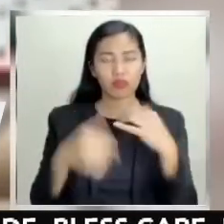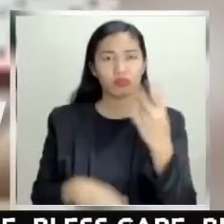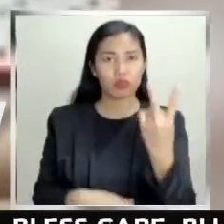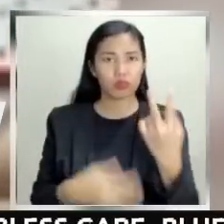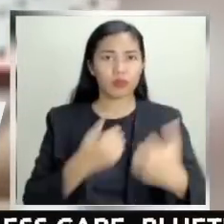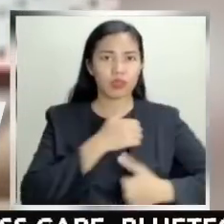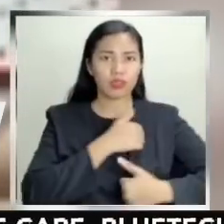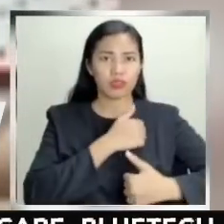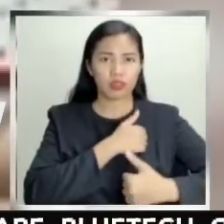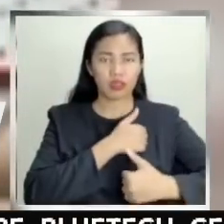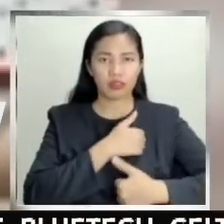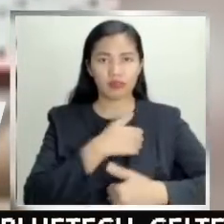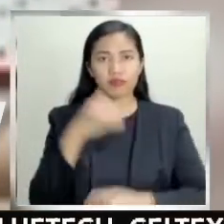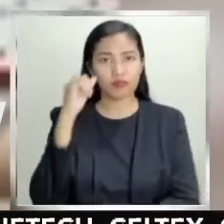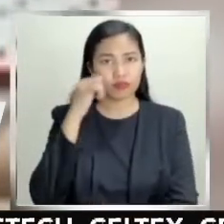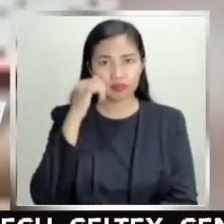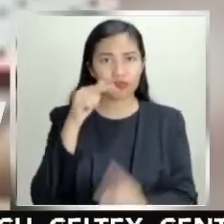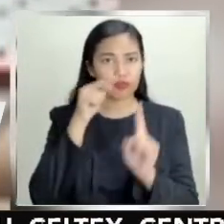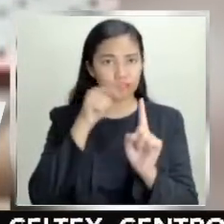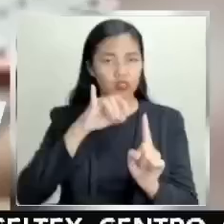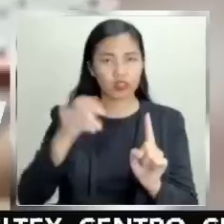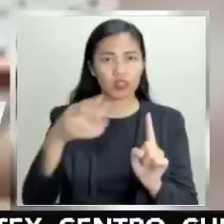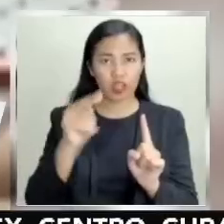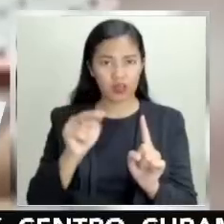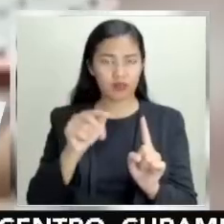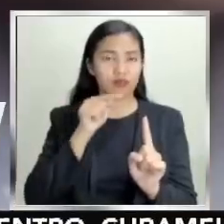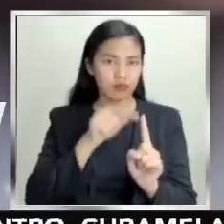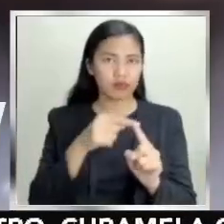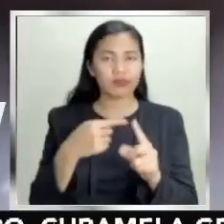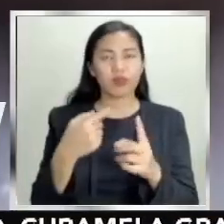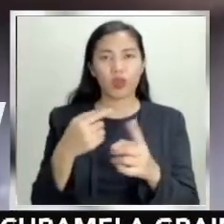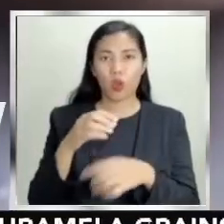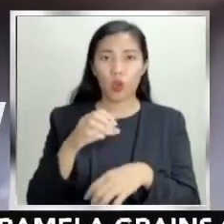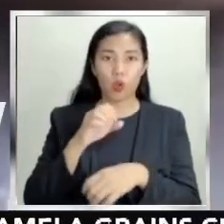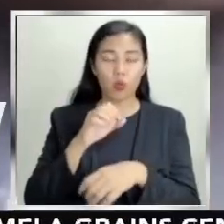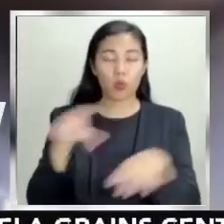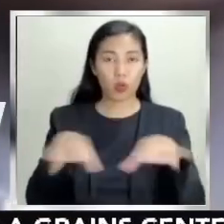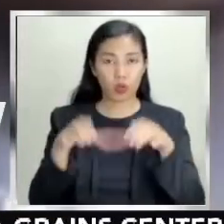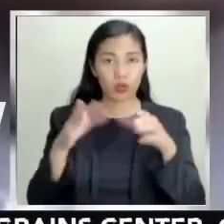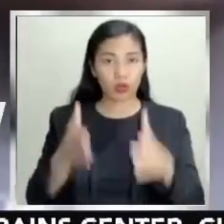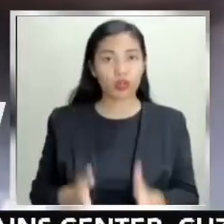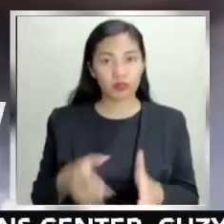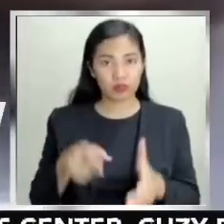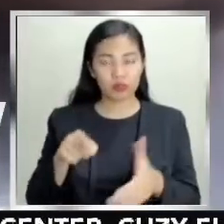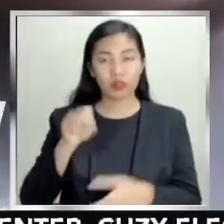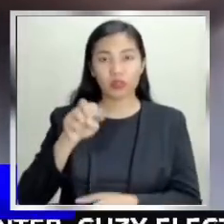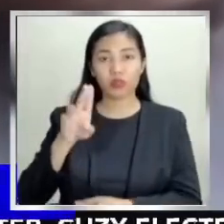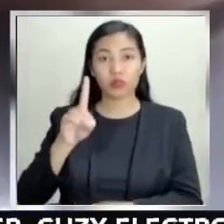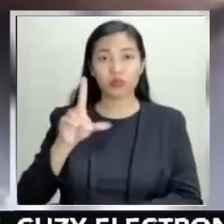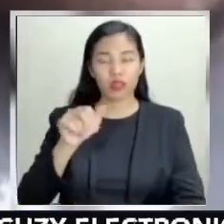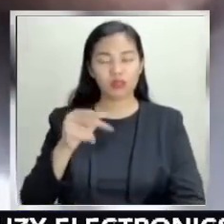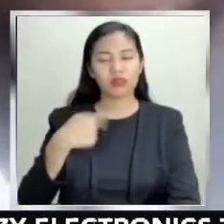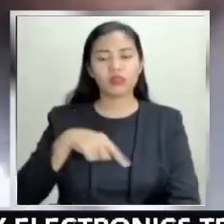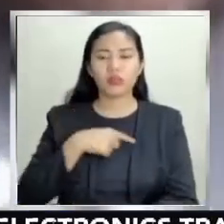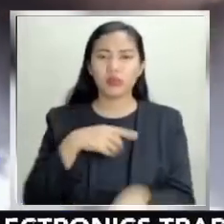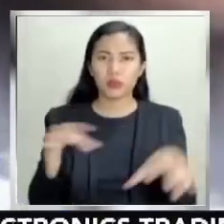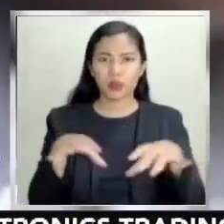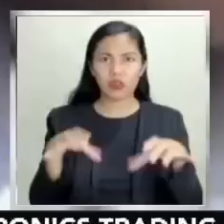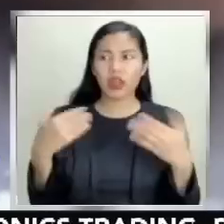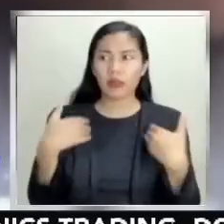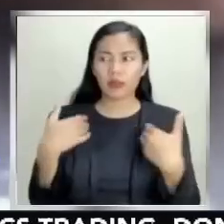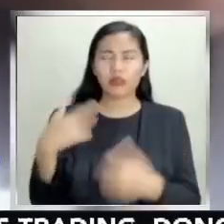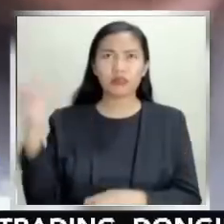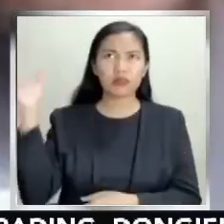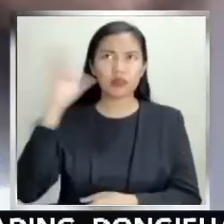Deza, OFW, na isang taon pa lang nagtatrabaho sa Sudan. Bigla na sa trabaho kami, bigla na lang sila nagputukan na